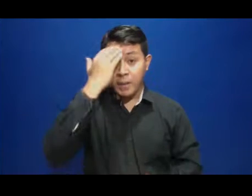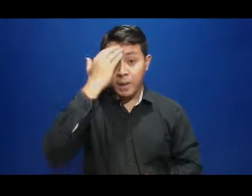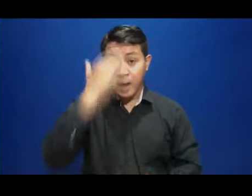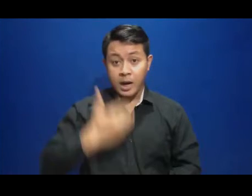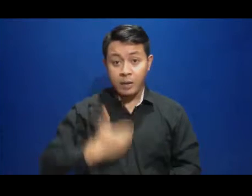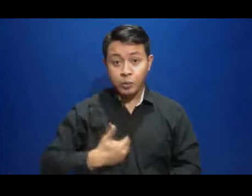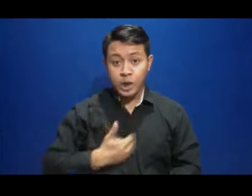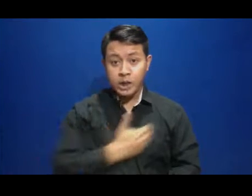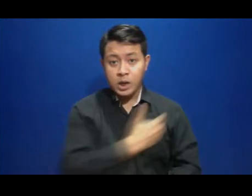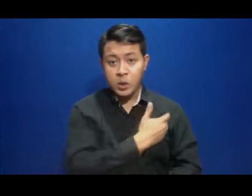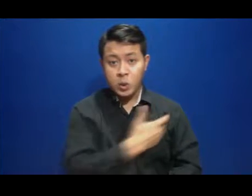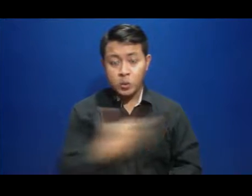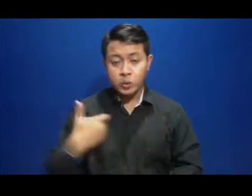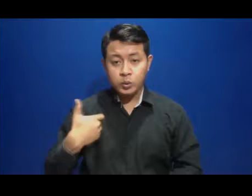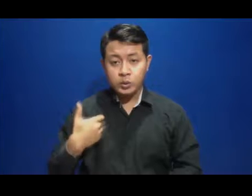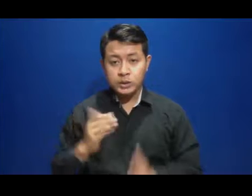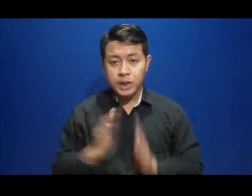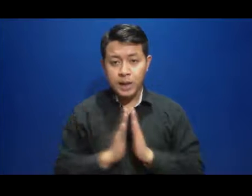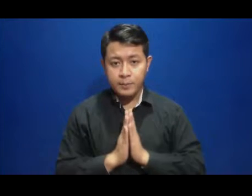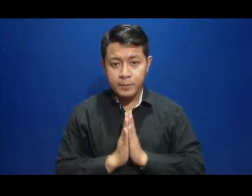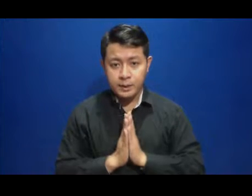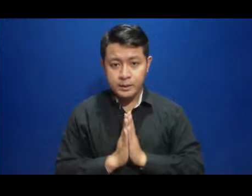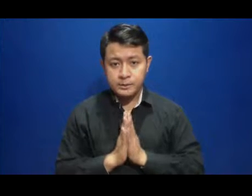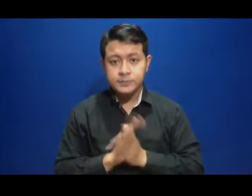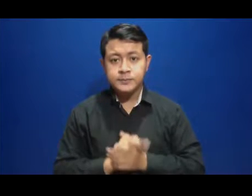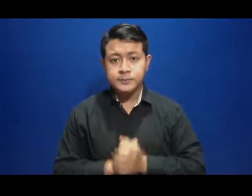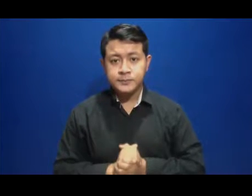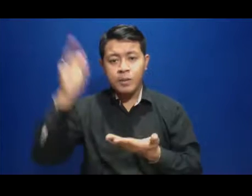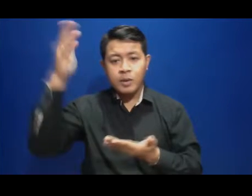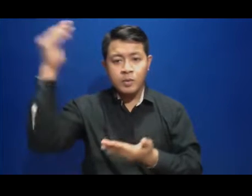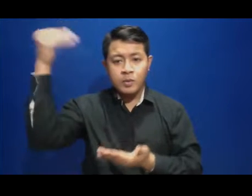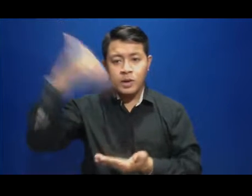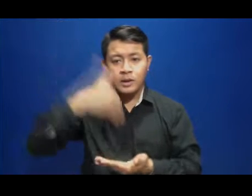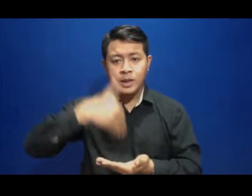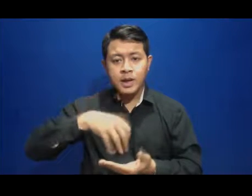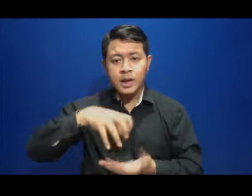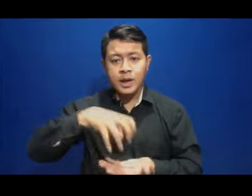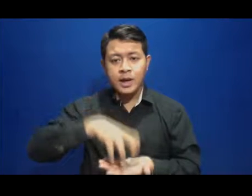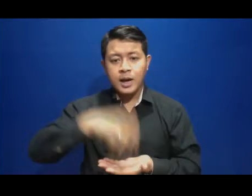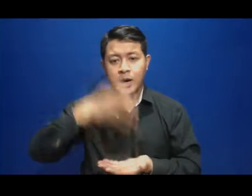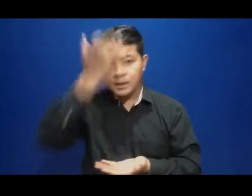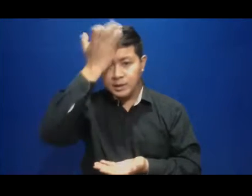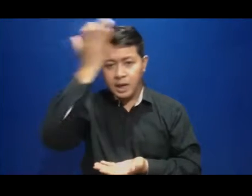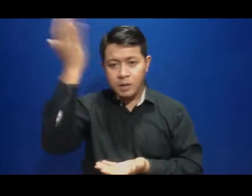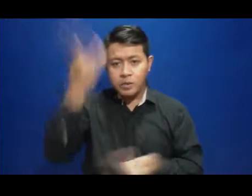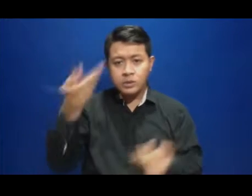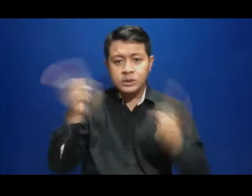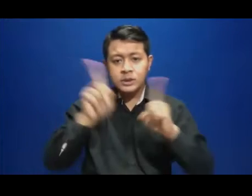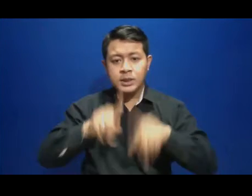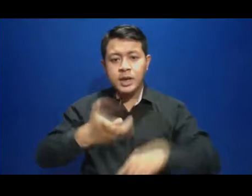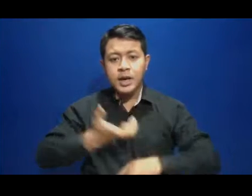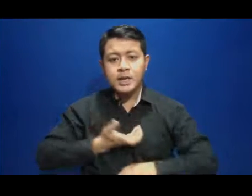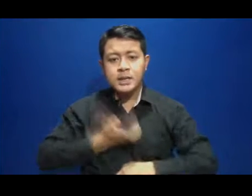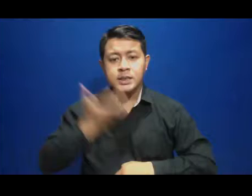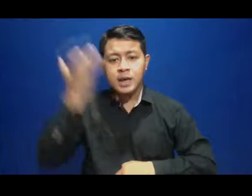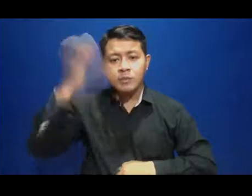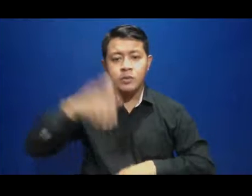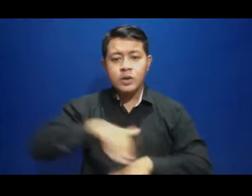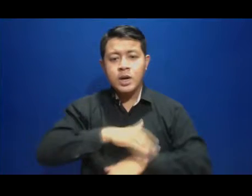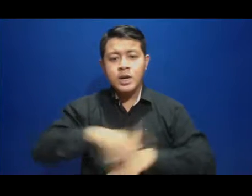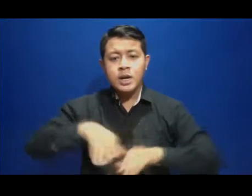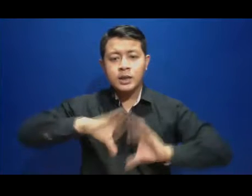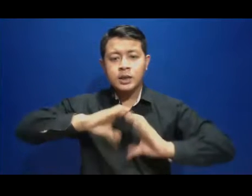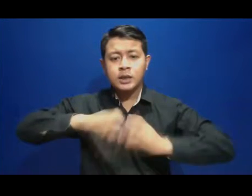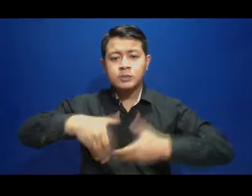Demi nama Bapa dan Putra dan Roh Kudus. Amin. Bapa kami yang ada di surga,